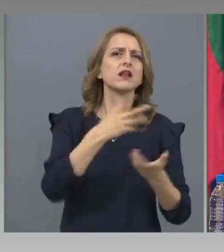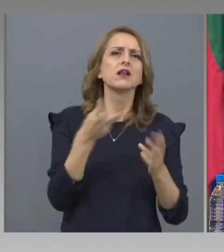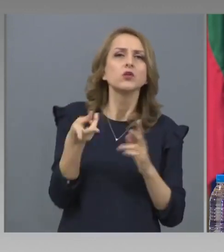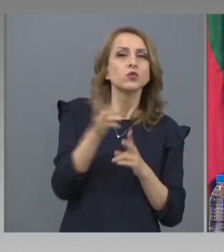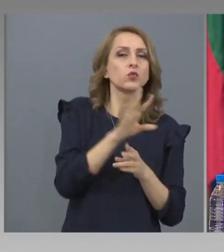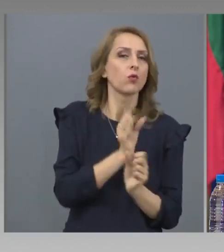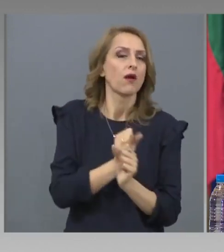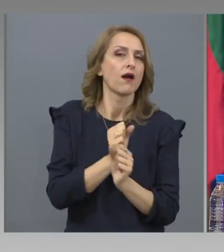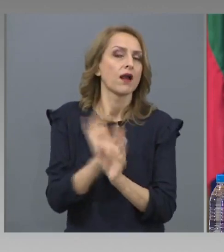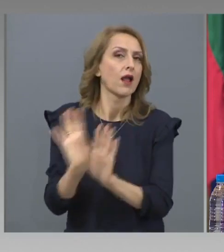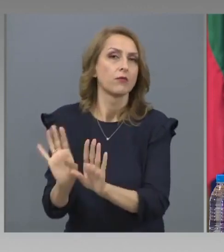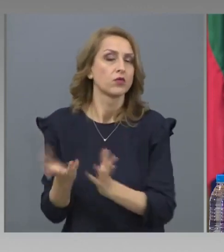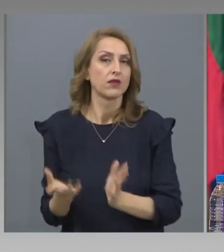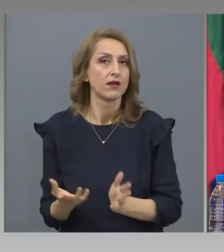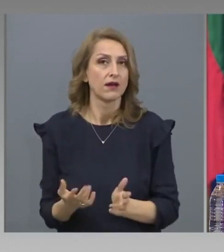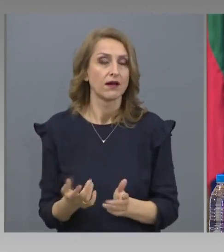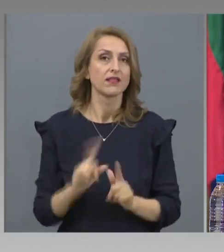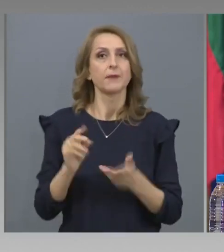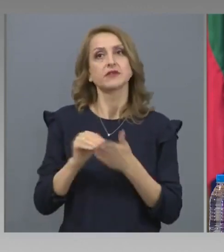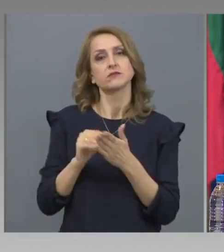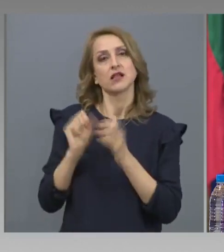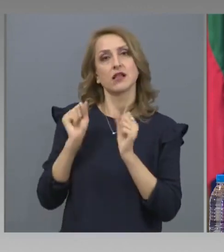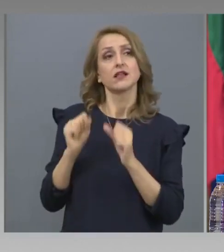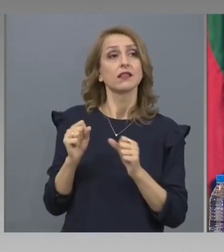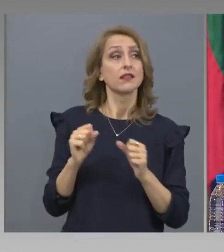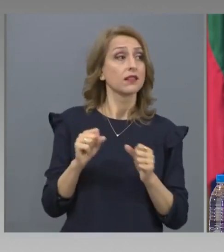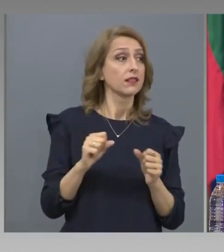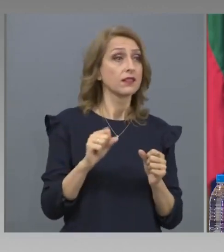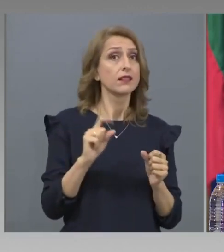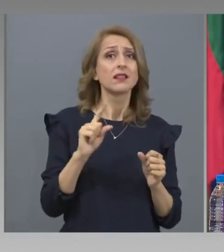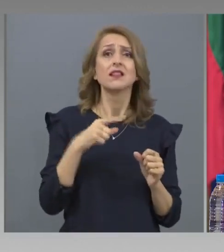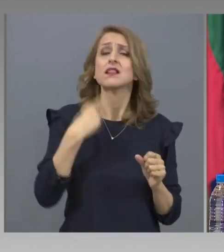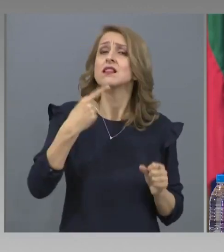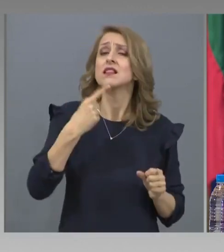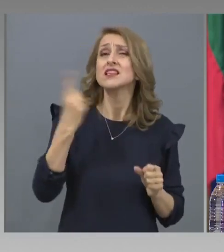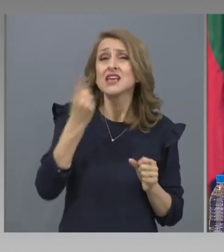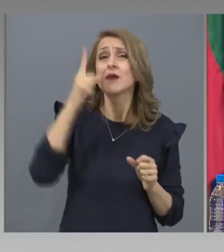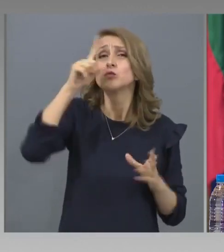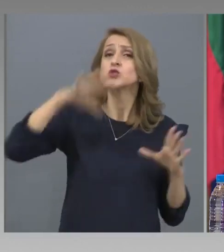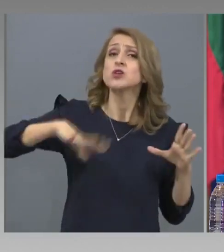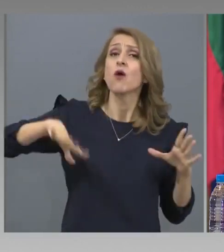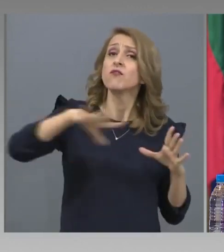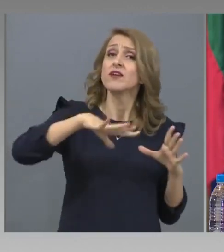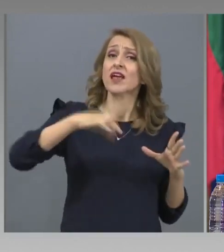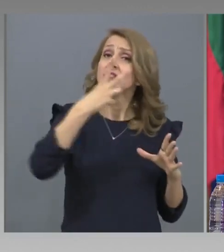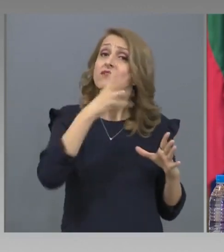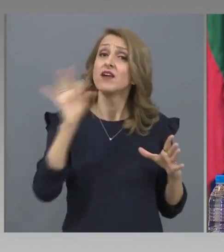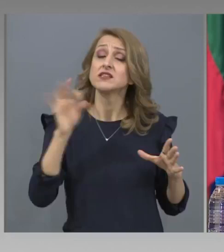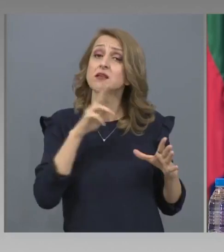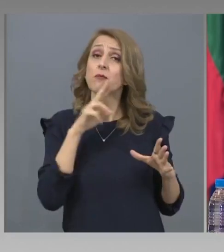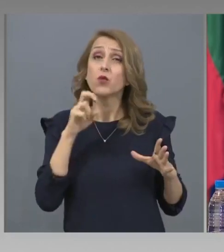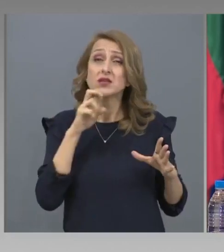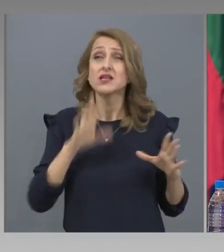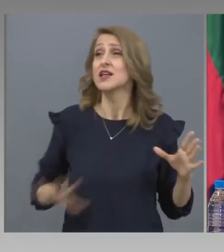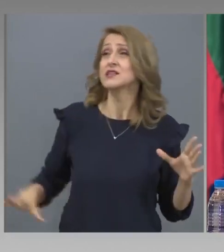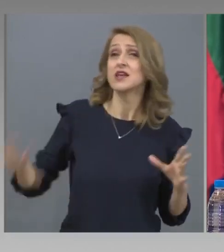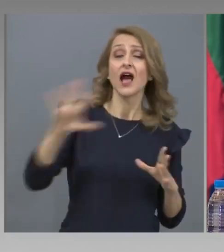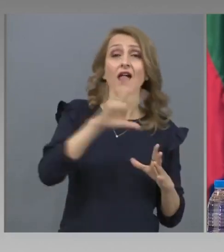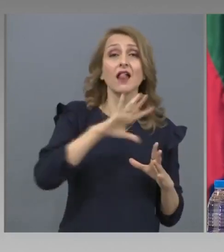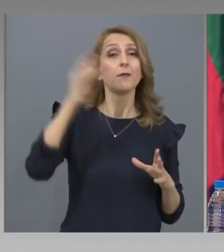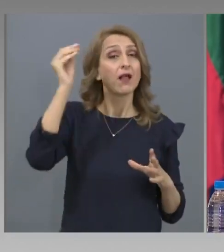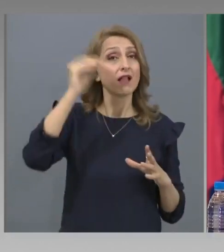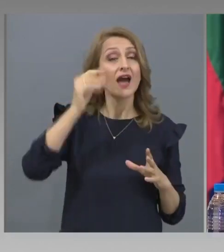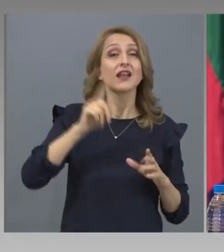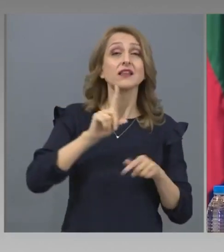работата. Моля? Само София. Само за София са 200. Иначе са 11 500. Знам ги,